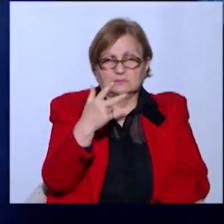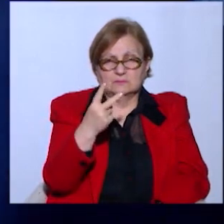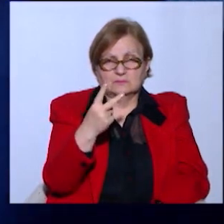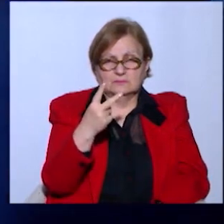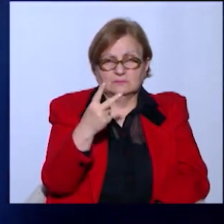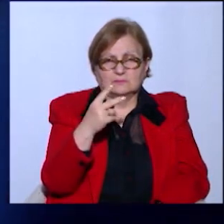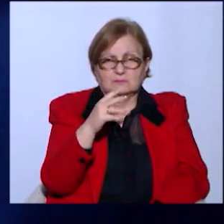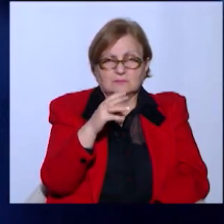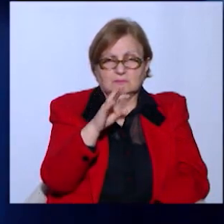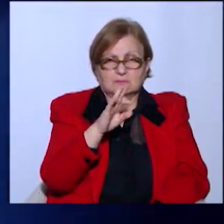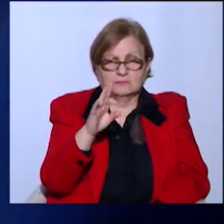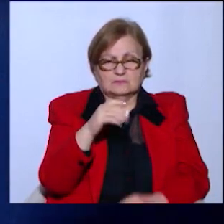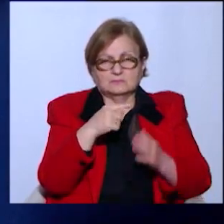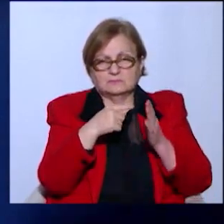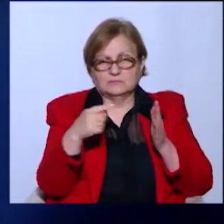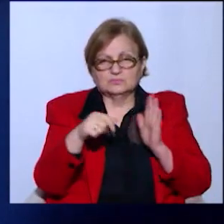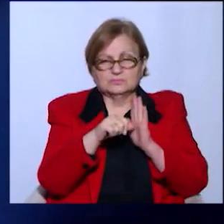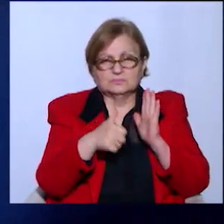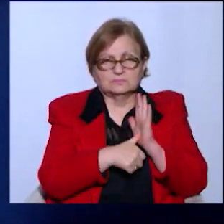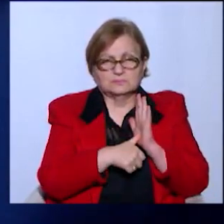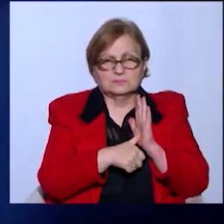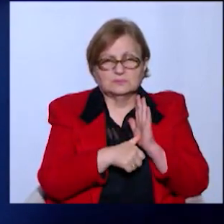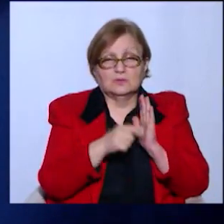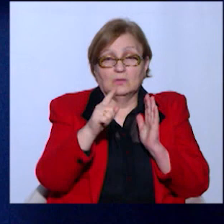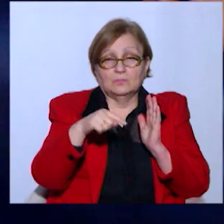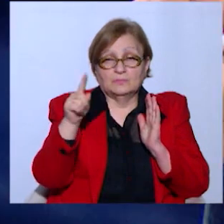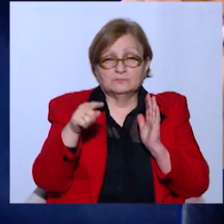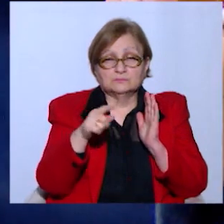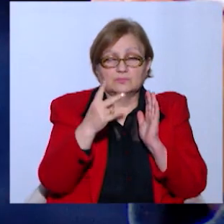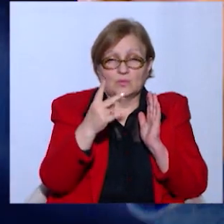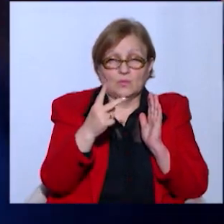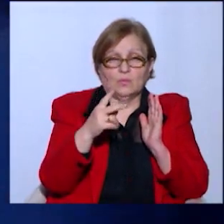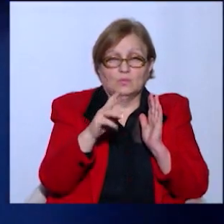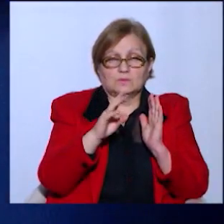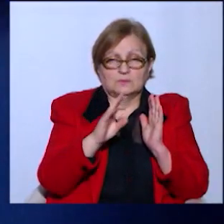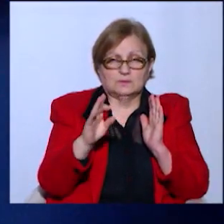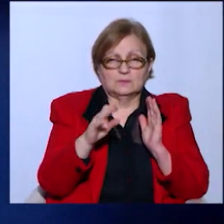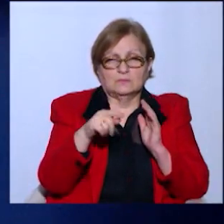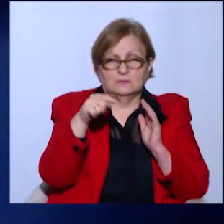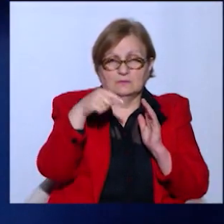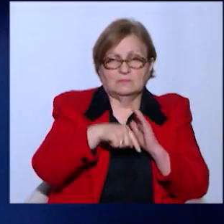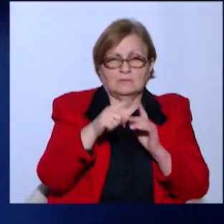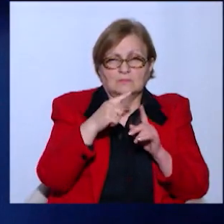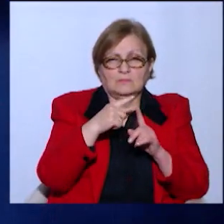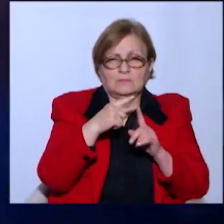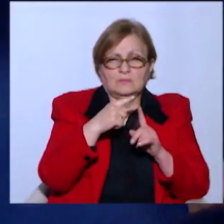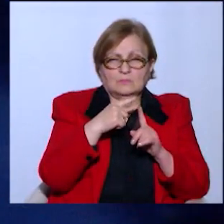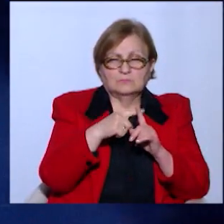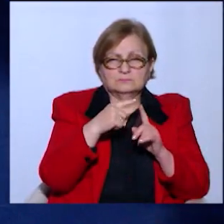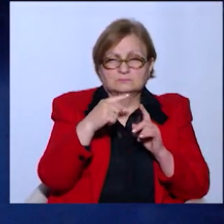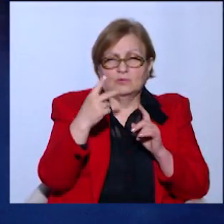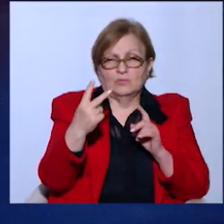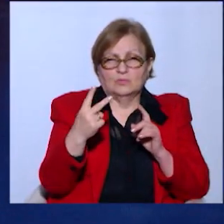32 ქუს მინუს 16 ფესვი 2 ქუ მინუს ფესვი 2+1.